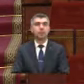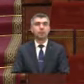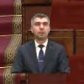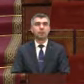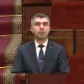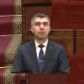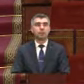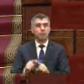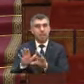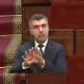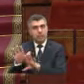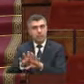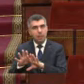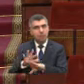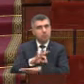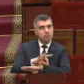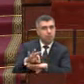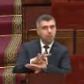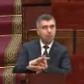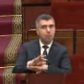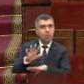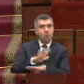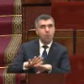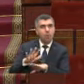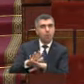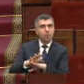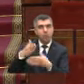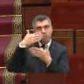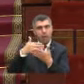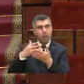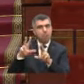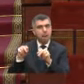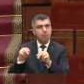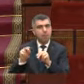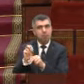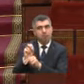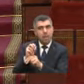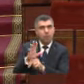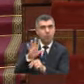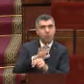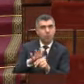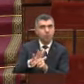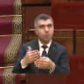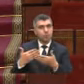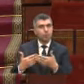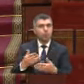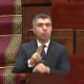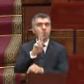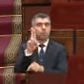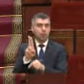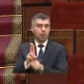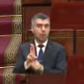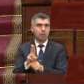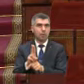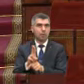من التدبير الاداري، وكذلك بالنسبه للمواطنين كتسهل عليهم الامر ديال التنقل ديالهم. انا كنسالكم اليوم ما معنى